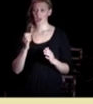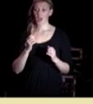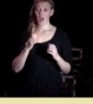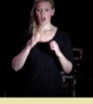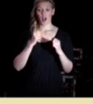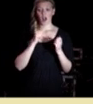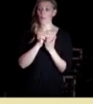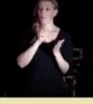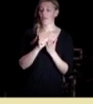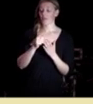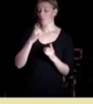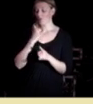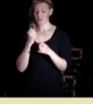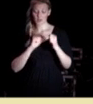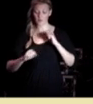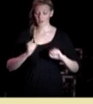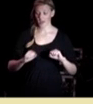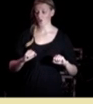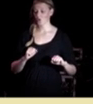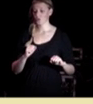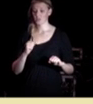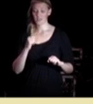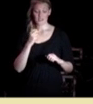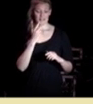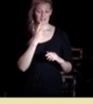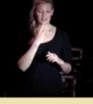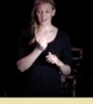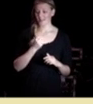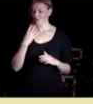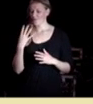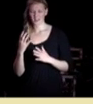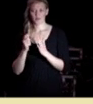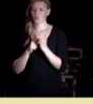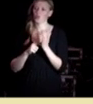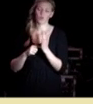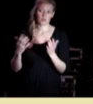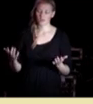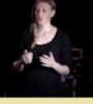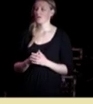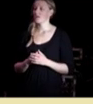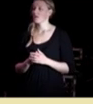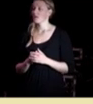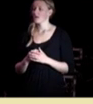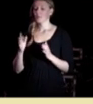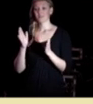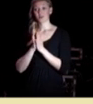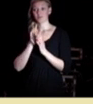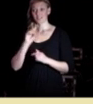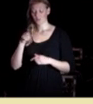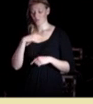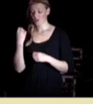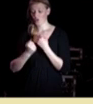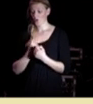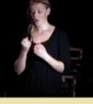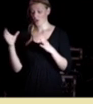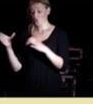folkehelsekampanje på at vi skal bevege oss, dine 30 eller 3 eller 4 minutter fra helsedirektoratet. Samtidig som vi gjør det, så